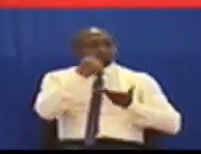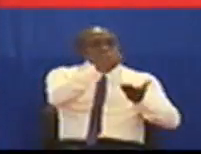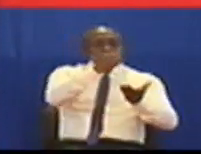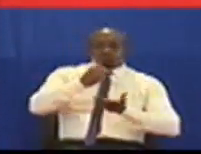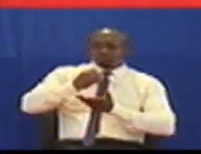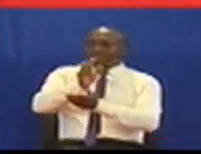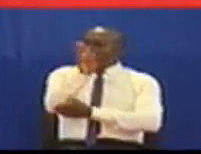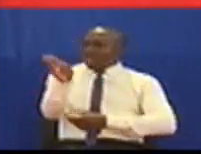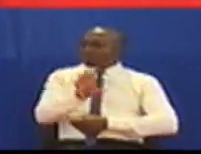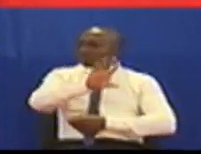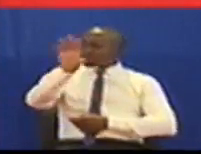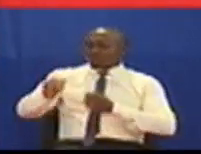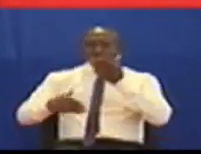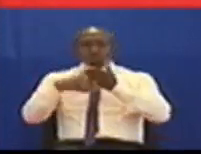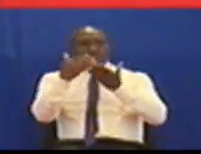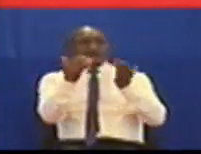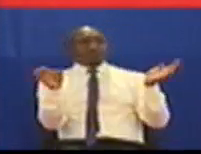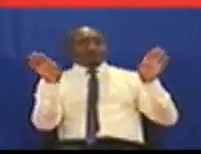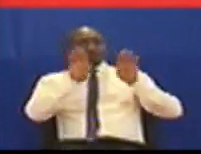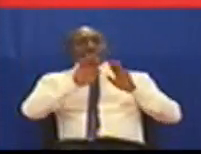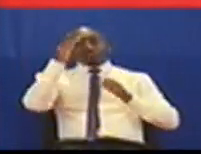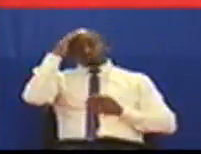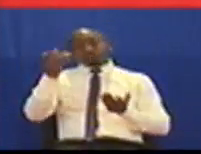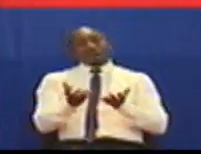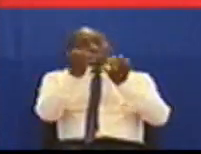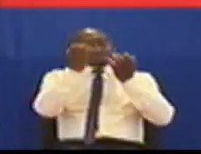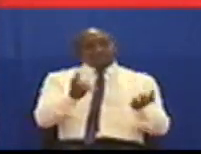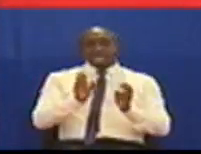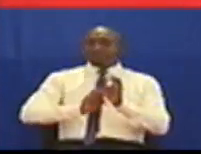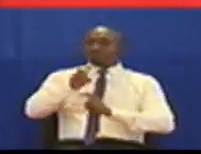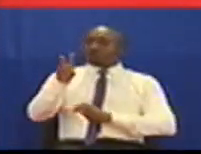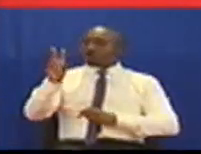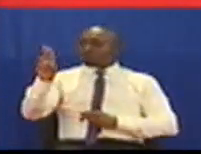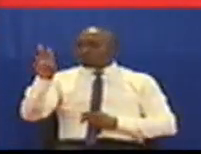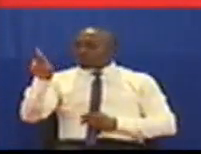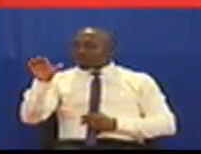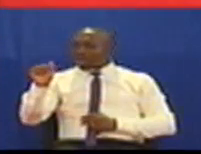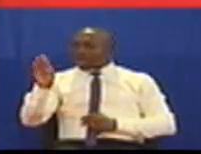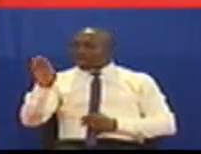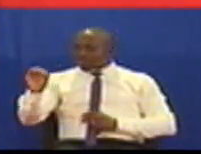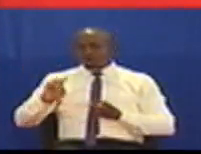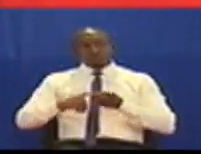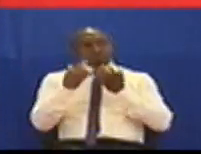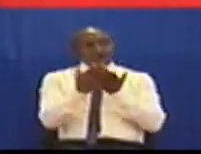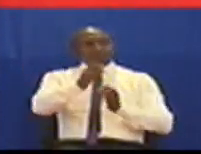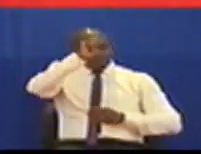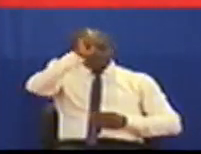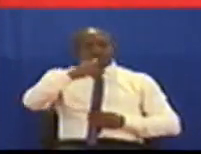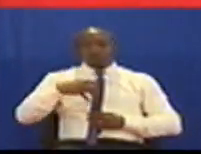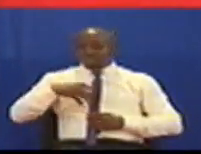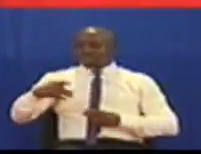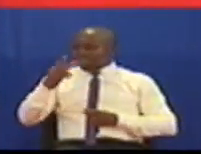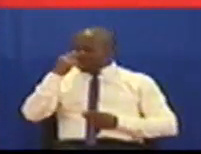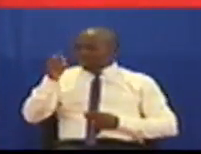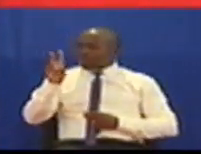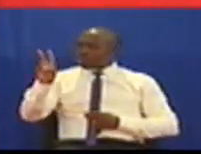Kwa bahati mbaya sana, sijui ni kompyuta iliskip Urambo. Tunaomba mheshimiwa waziri ukaangalie Urambo peke yake, sijui